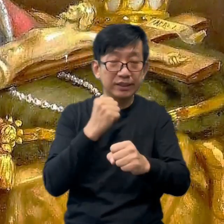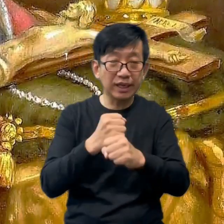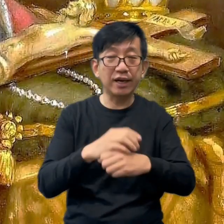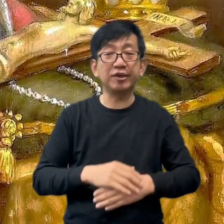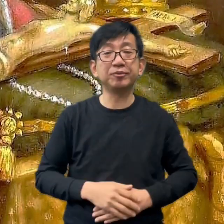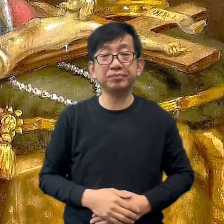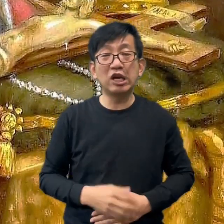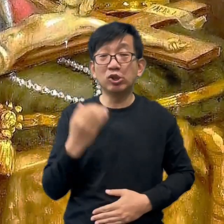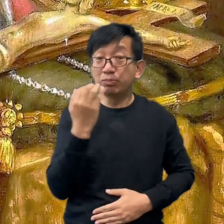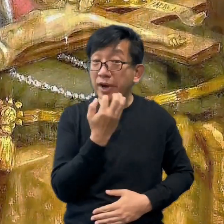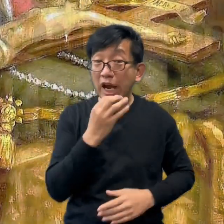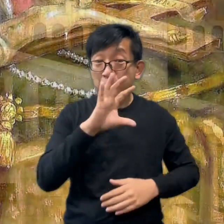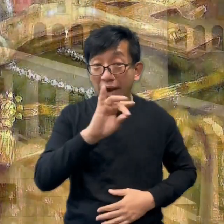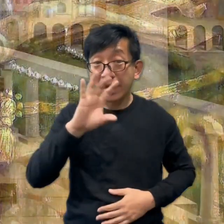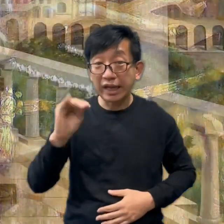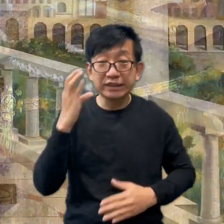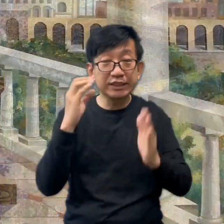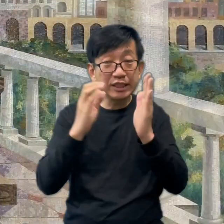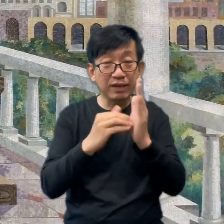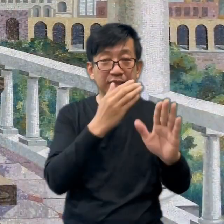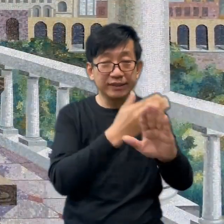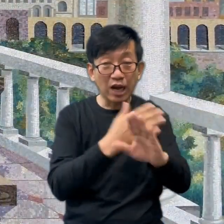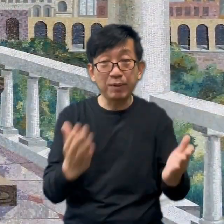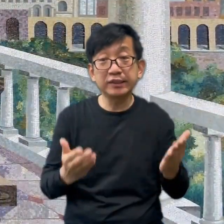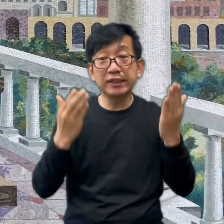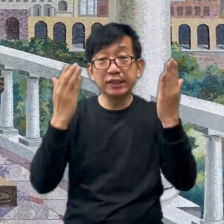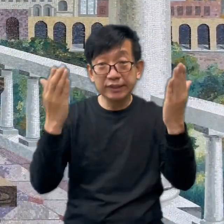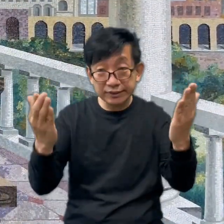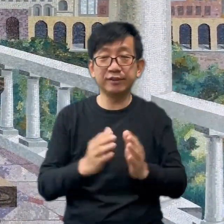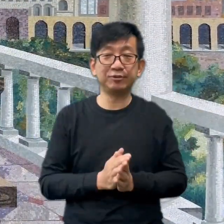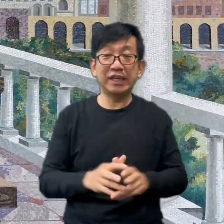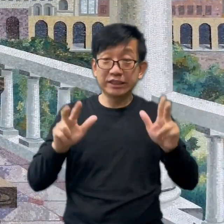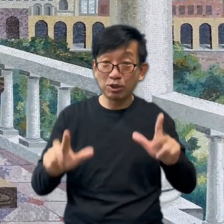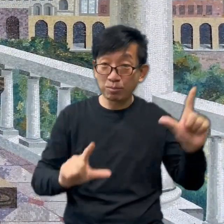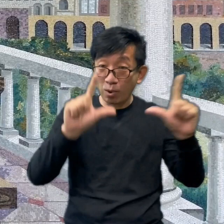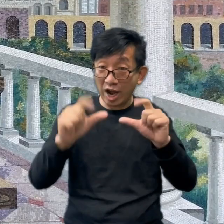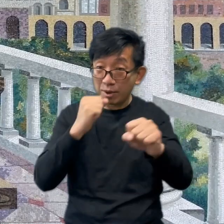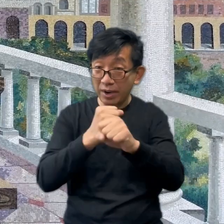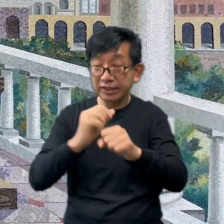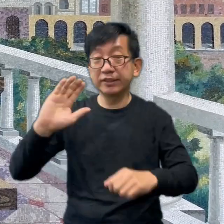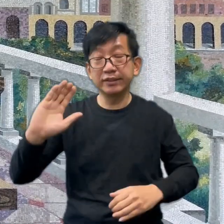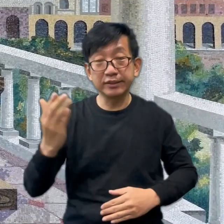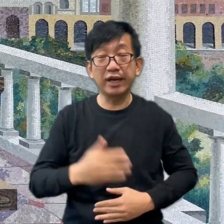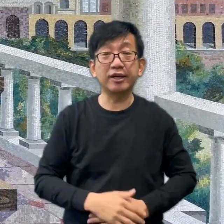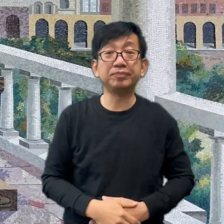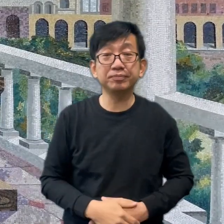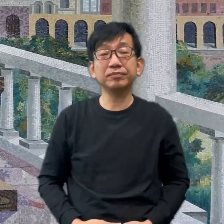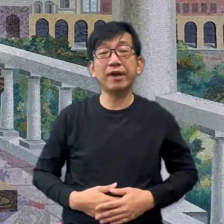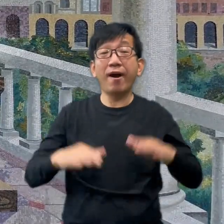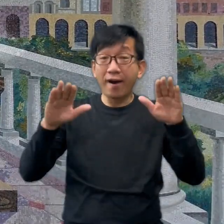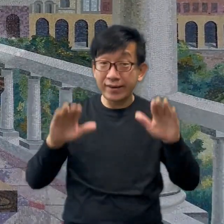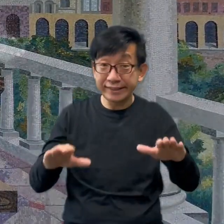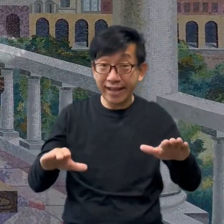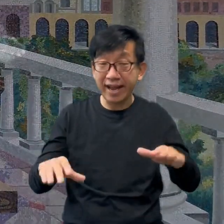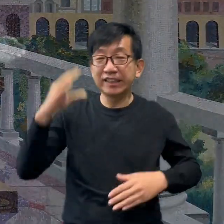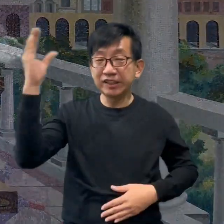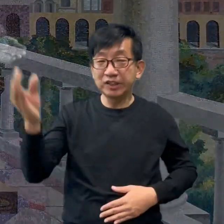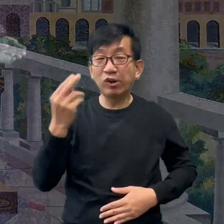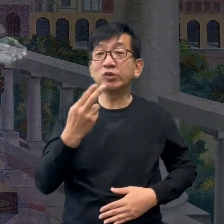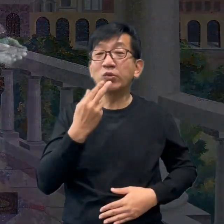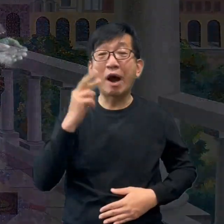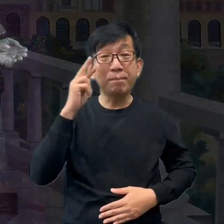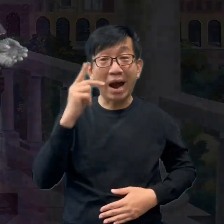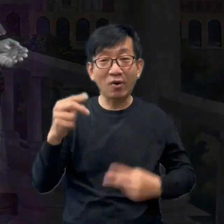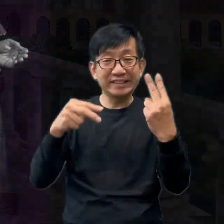하고 요일별로 신비를 달리해서 바치도록 하면서 지금의 형태를 갖추게 되었습니다.